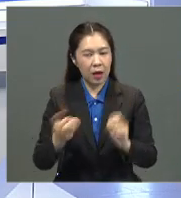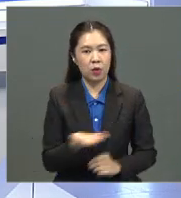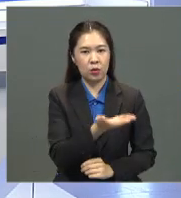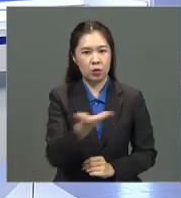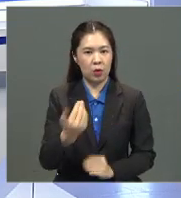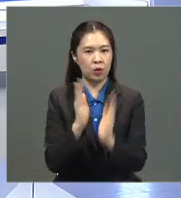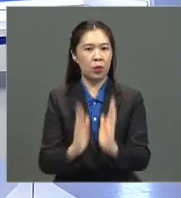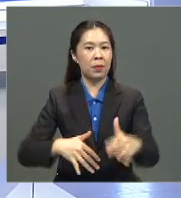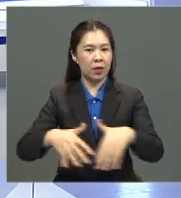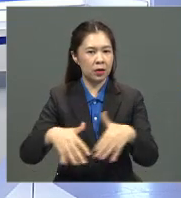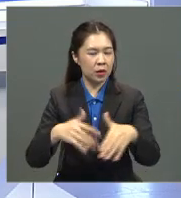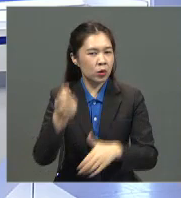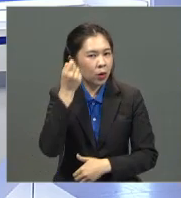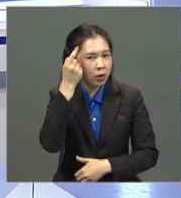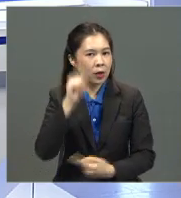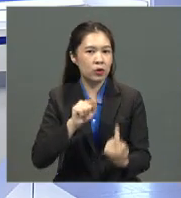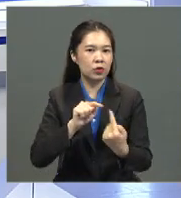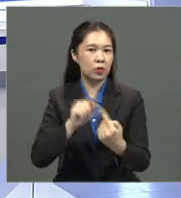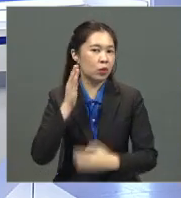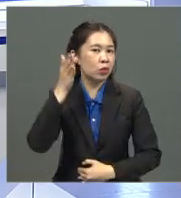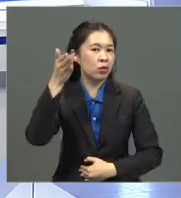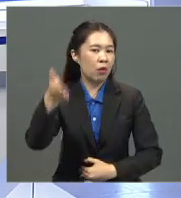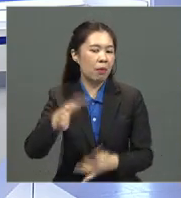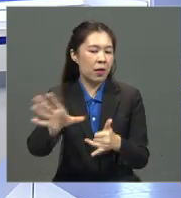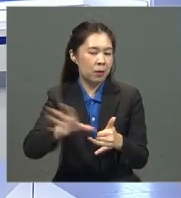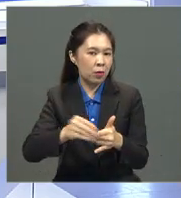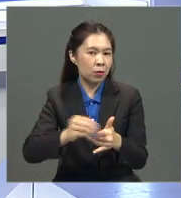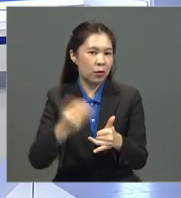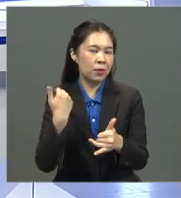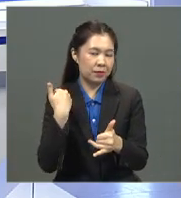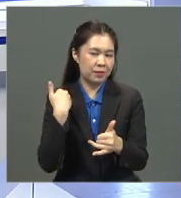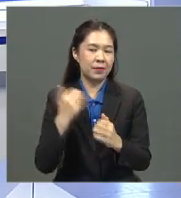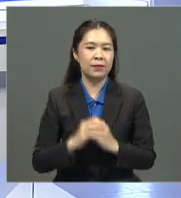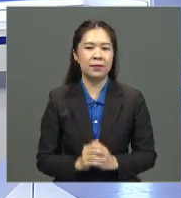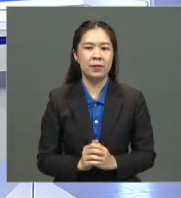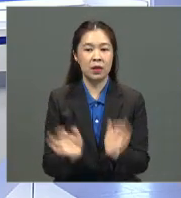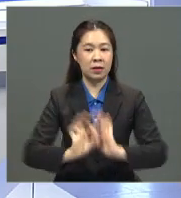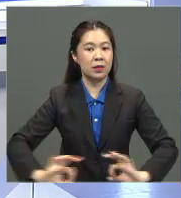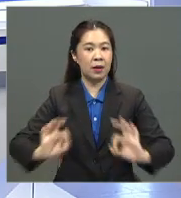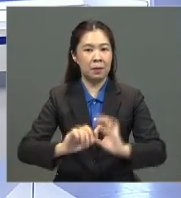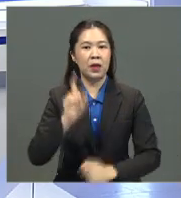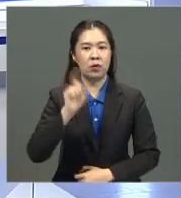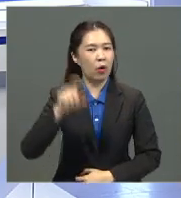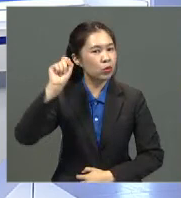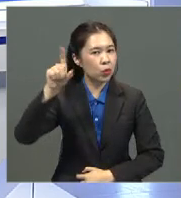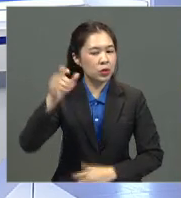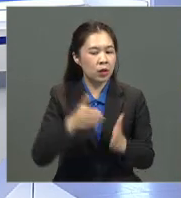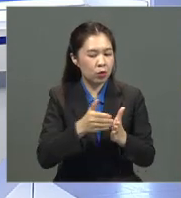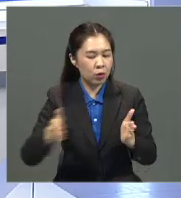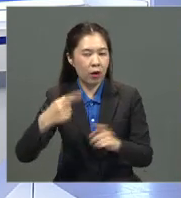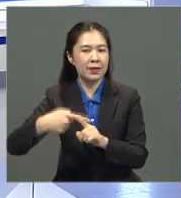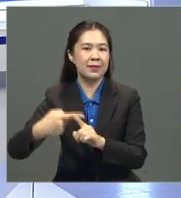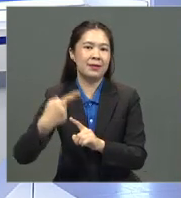เข้าใจกับประชาชนหากเกิดการติดเชื้อปลารอบ 2รวมถึงการยืนอย่างนะครับในความจะเป็นที่ต้องต่อพ.ร.ก.ฉุกเฉิน